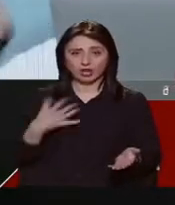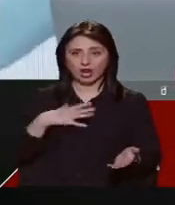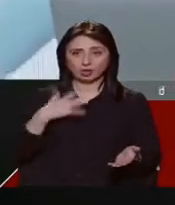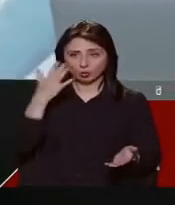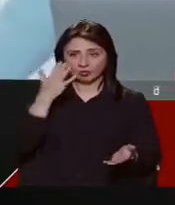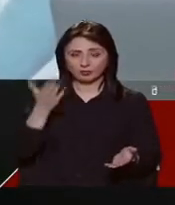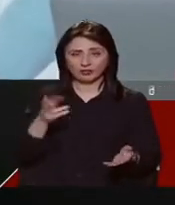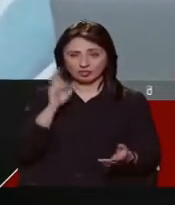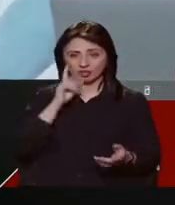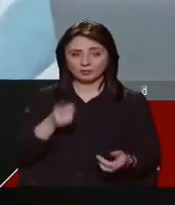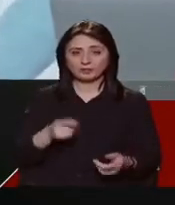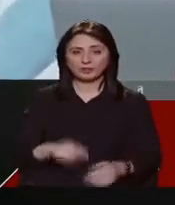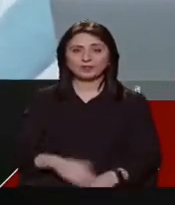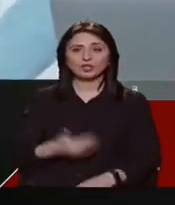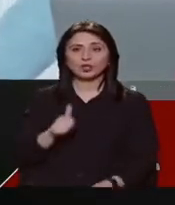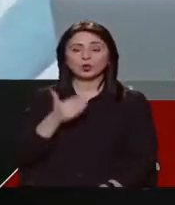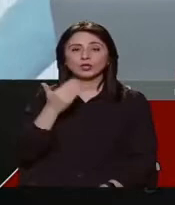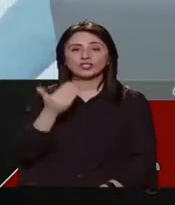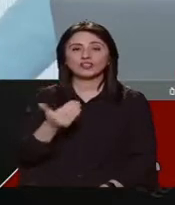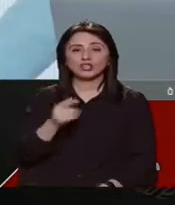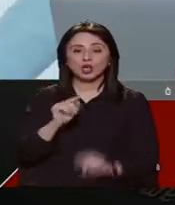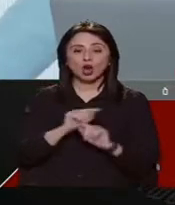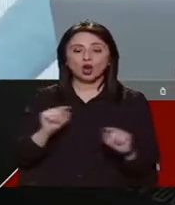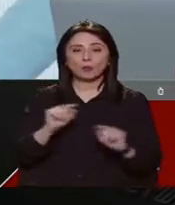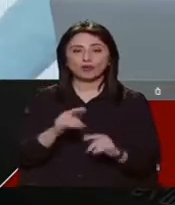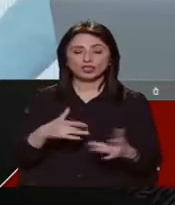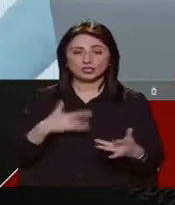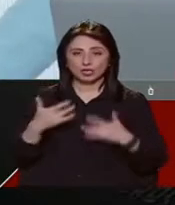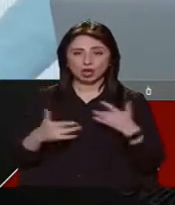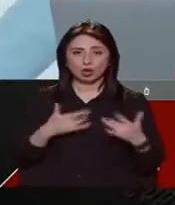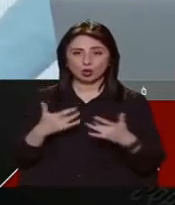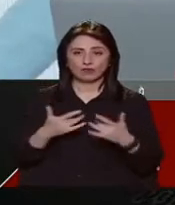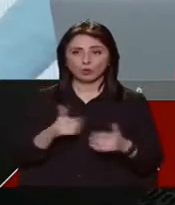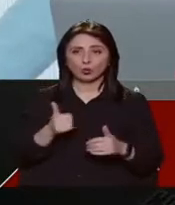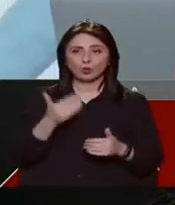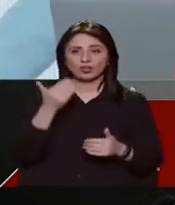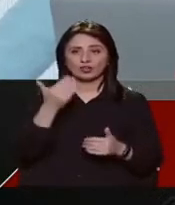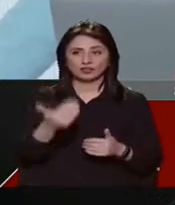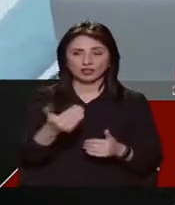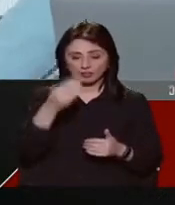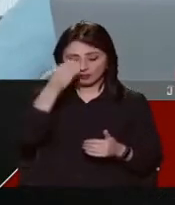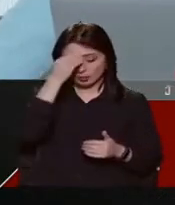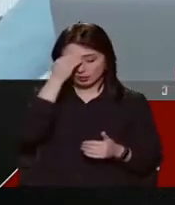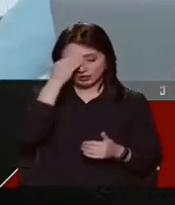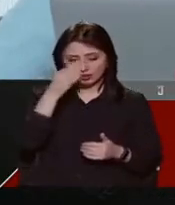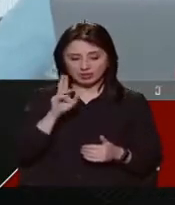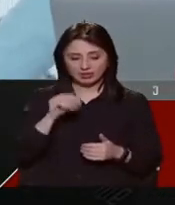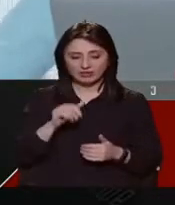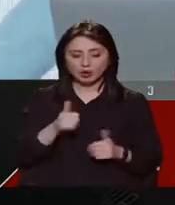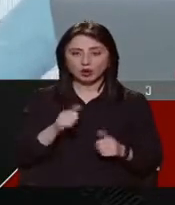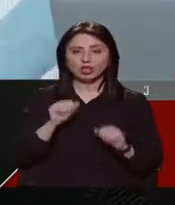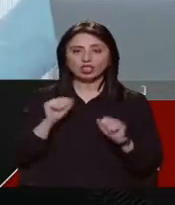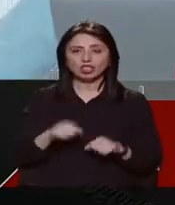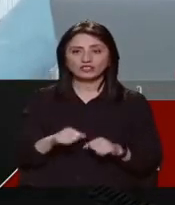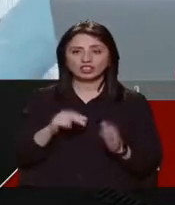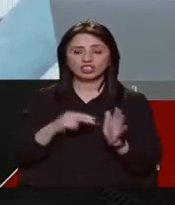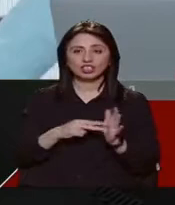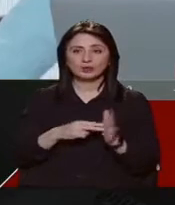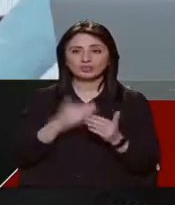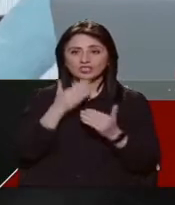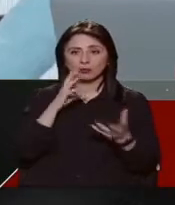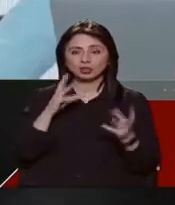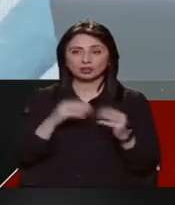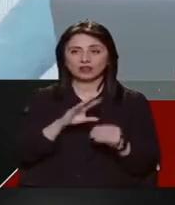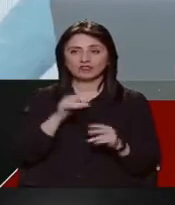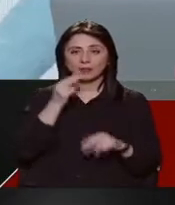ქართული ოცნება ახლა ხელისუფლებაში. Როგორია თქვენი ოპოზიციის როლი, როგორია თქვენი პოზიცია და როგორ შეიძლება შეფასდეს საბოლოო